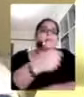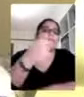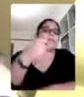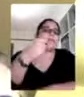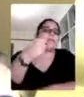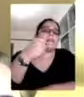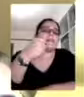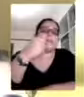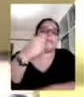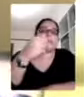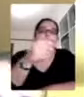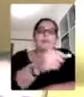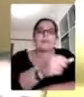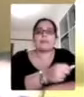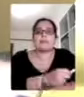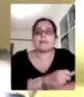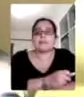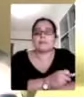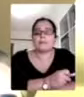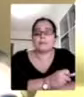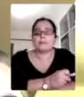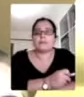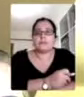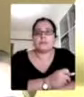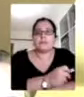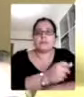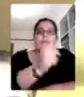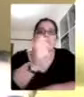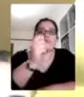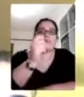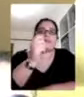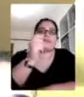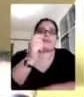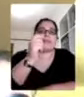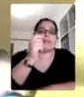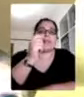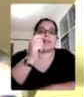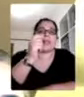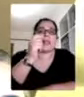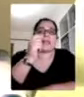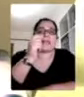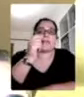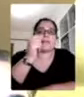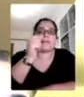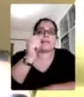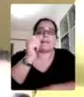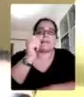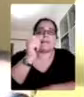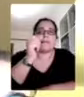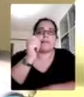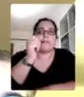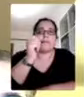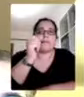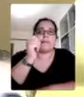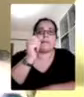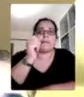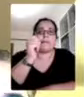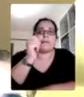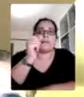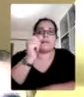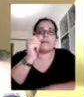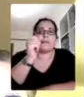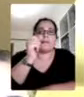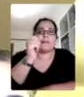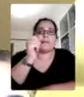geriye kalanları ayrı geliyor. Çakmaklar gider Ankara'ya ne zaman gelirse gelir dediler. Bunu bitirsek bütün sipariş ettiğimiz aksesuarları Ankara'ya